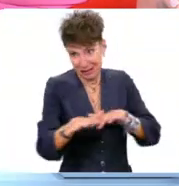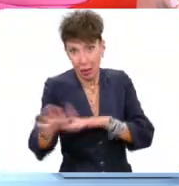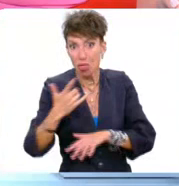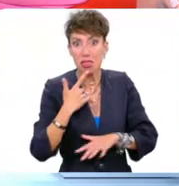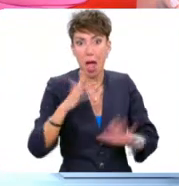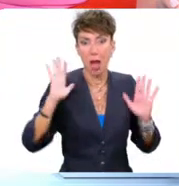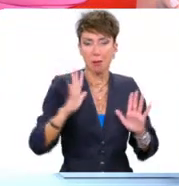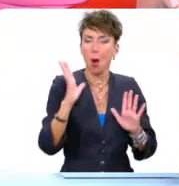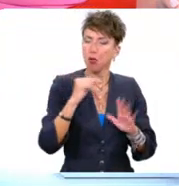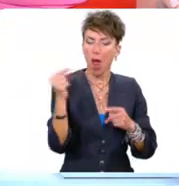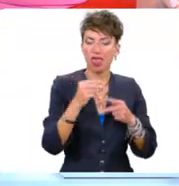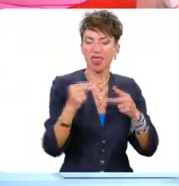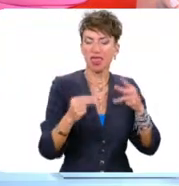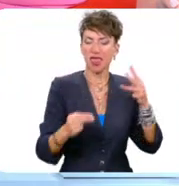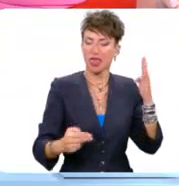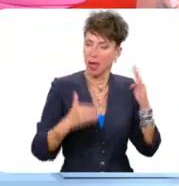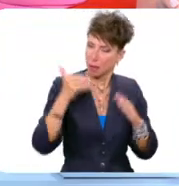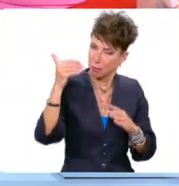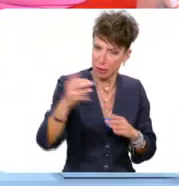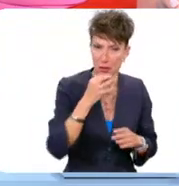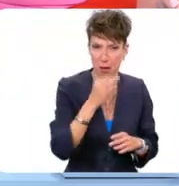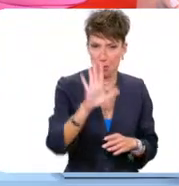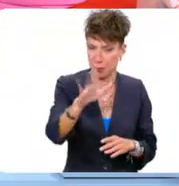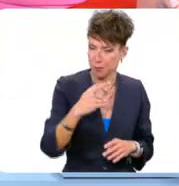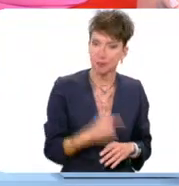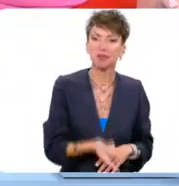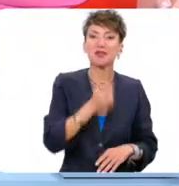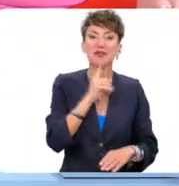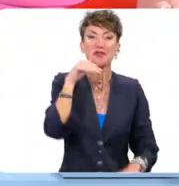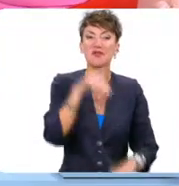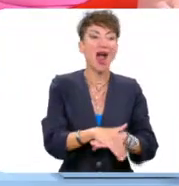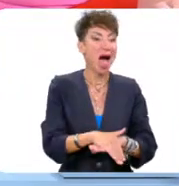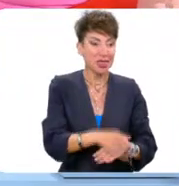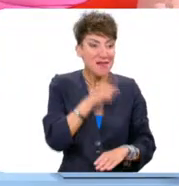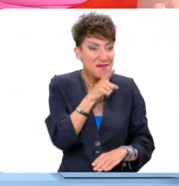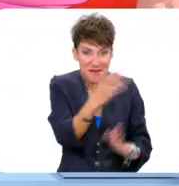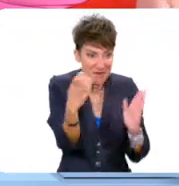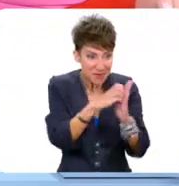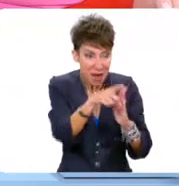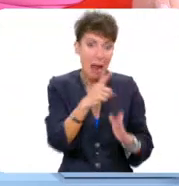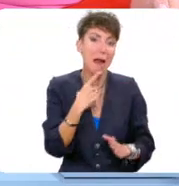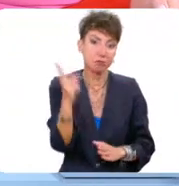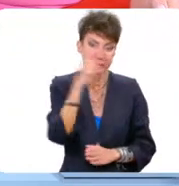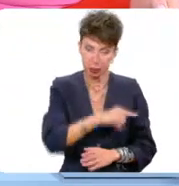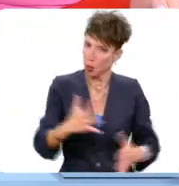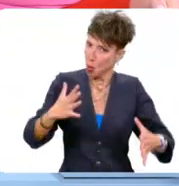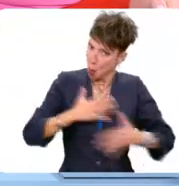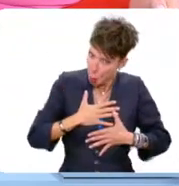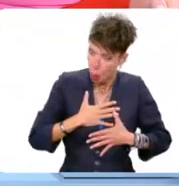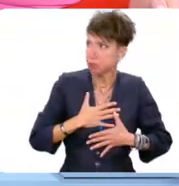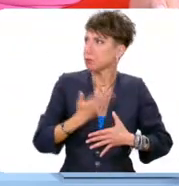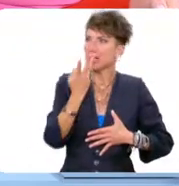οποία θα απαντήσω και θα σας πω στην πορεία θα σας πω λοιπόν τι έγινε το συγκεκριμένο βράδυ ωραία εμείς είχαμε μισθωμένα περίπου 30